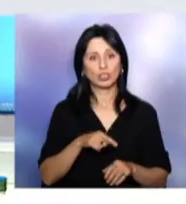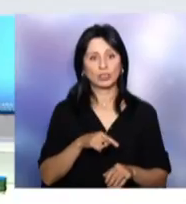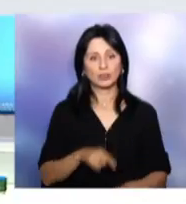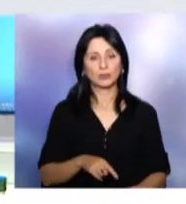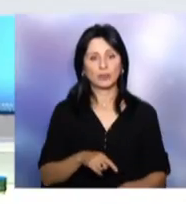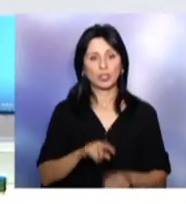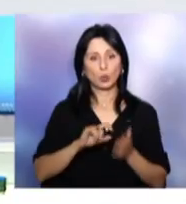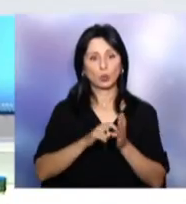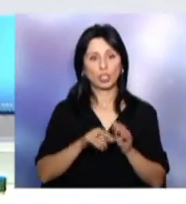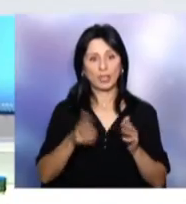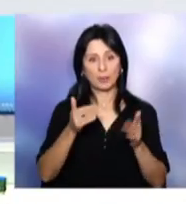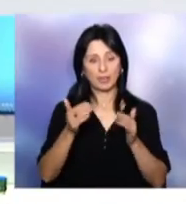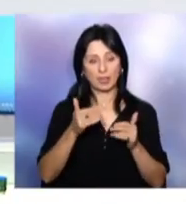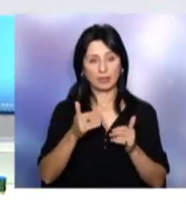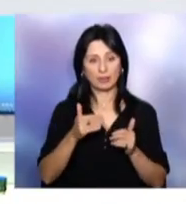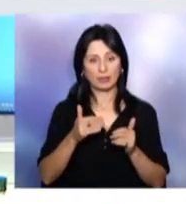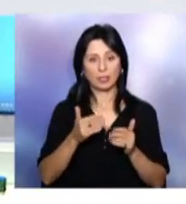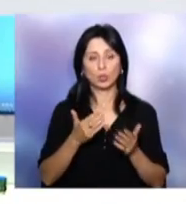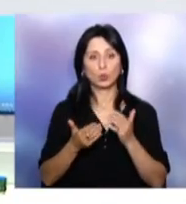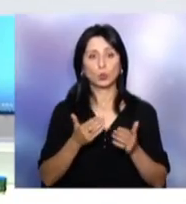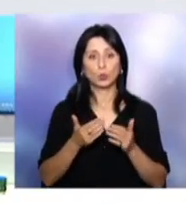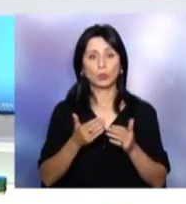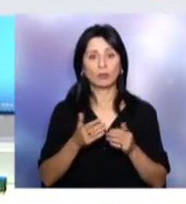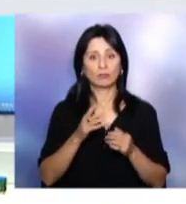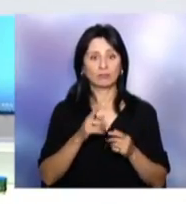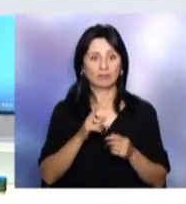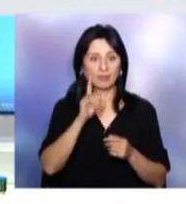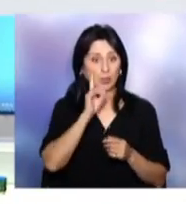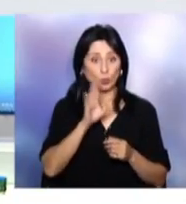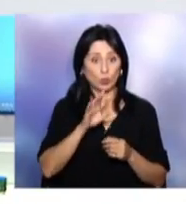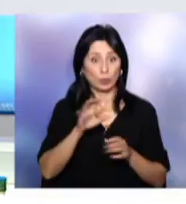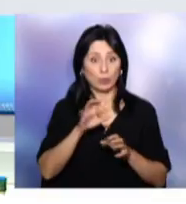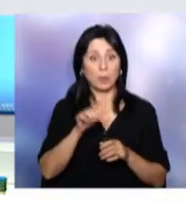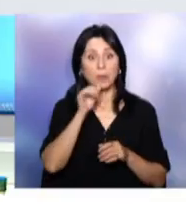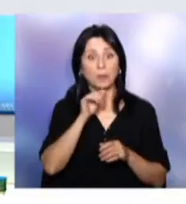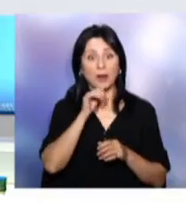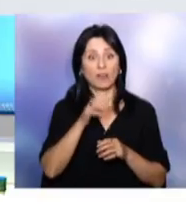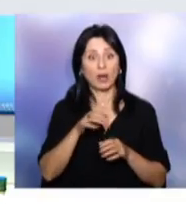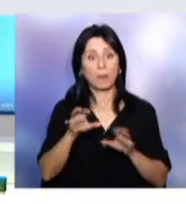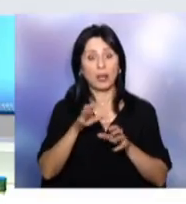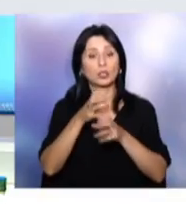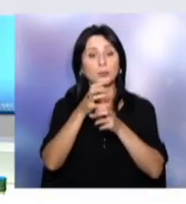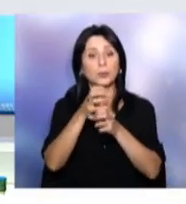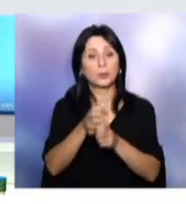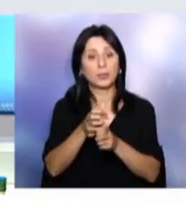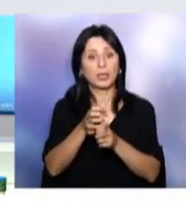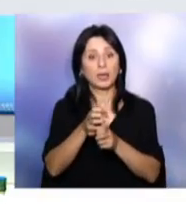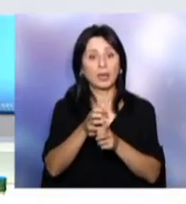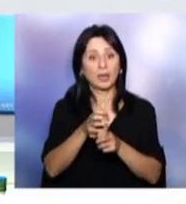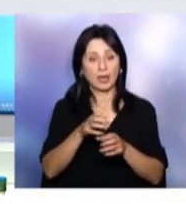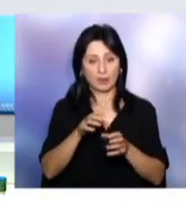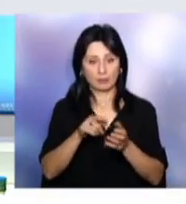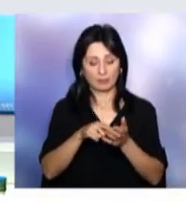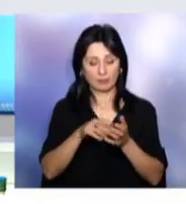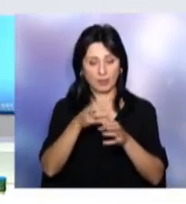კუჭის უჯრედებიდან. ამიტომ თუ თქვენ გექმნებათ დისკომფორტი, მოსინჯეთ გაწრული მაწონი. ანუ მაწვნის ყველა